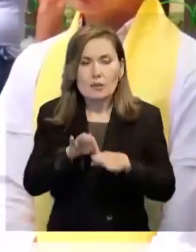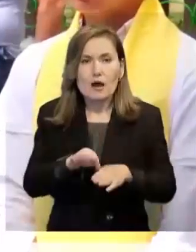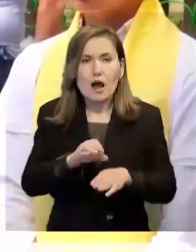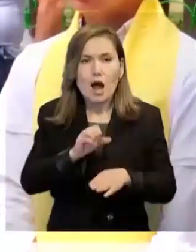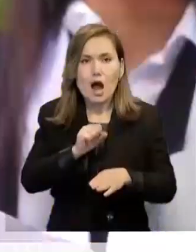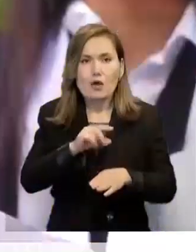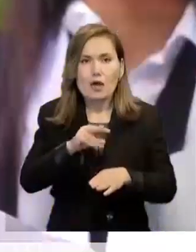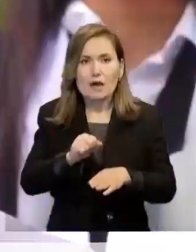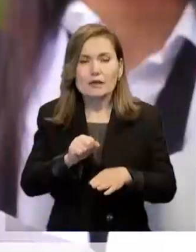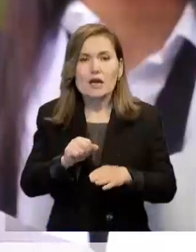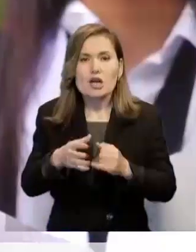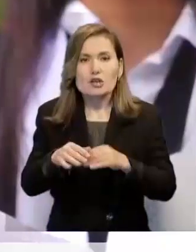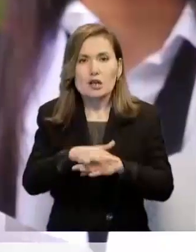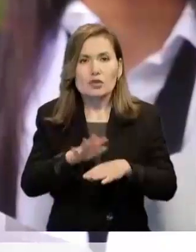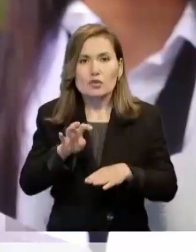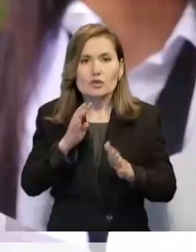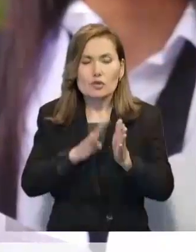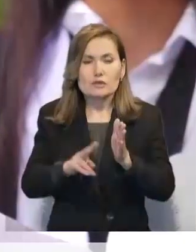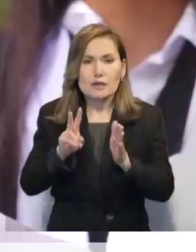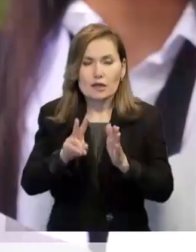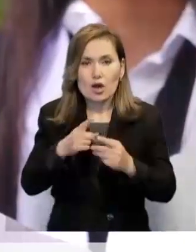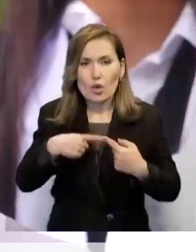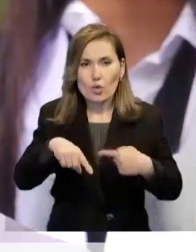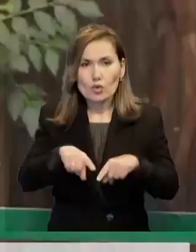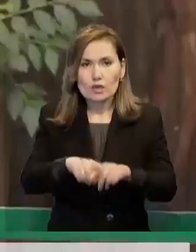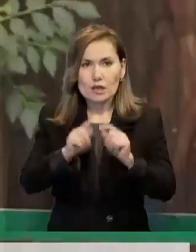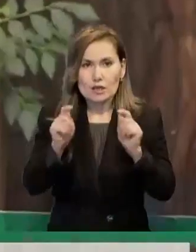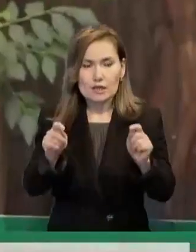әулиеата жерінде 492 учаске жасақталған.